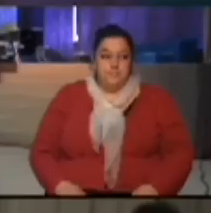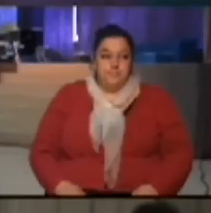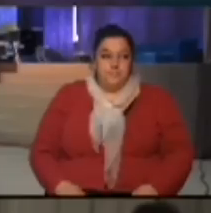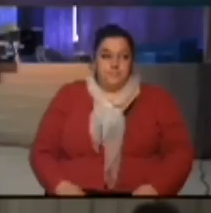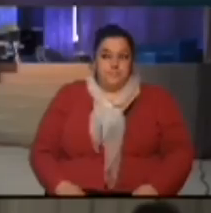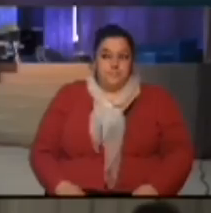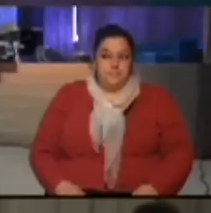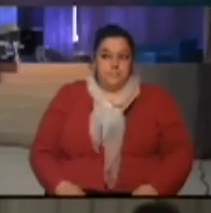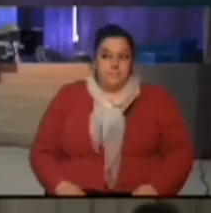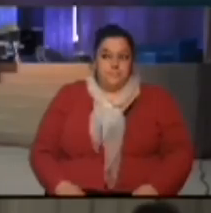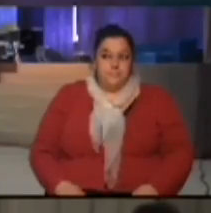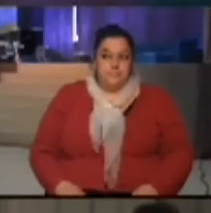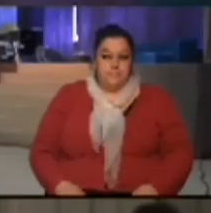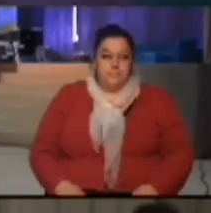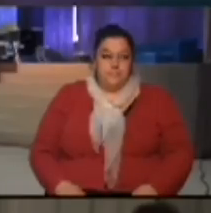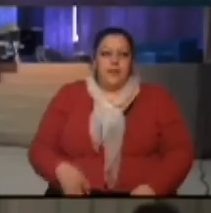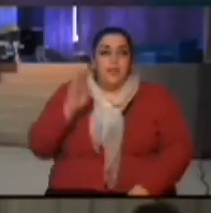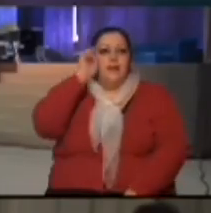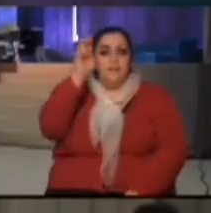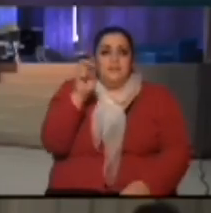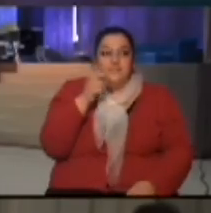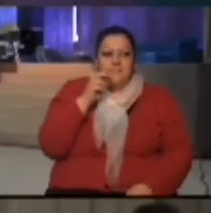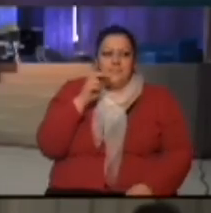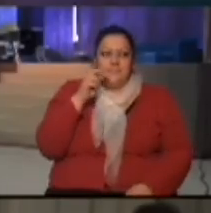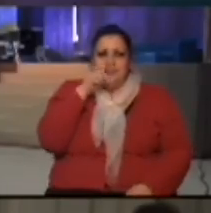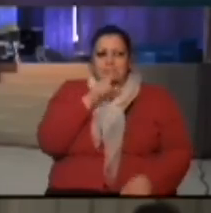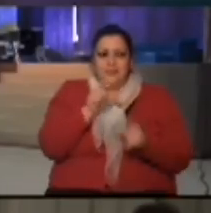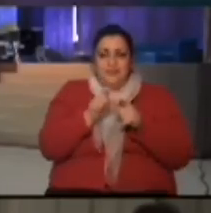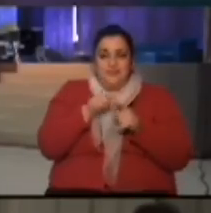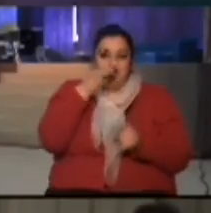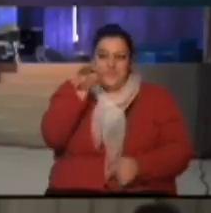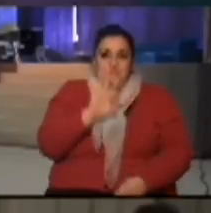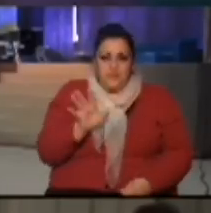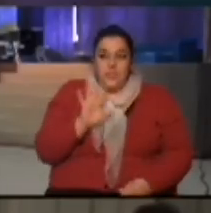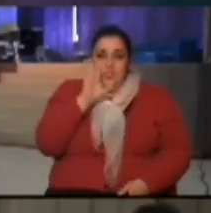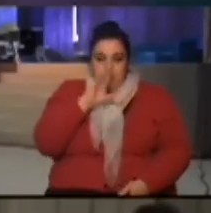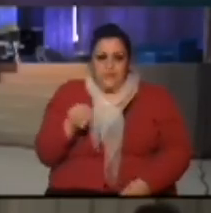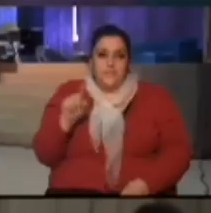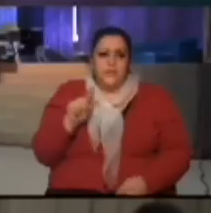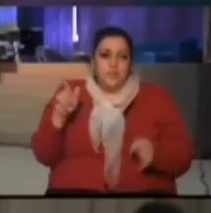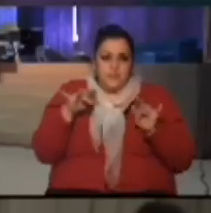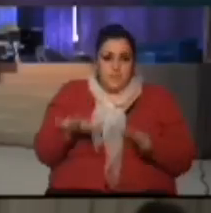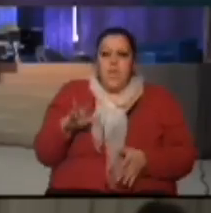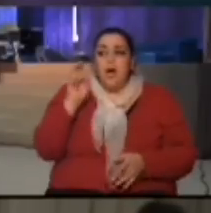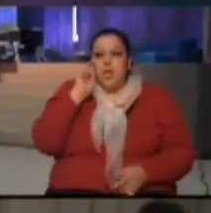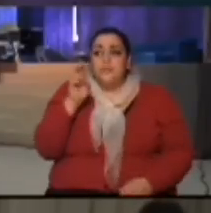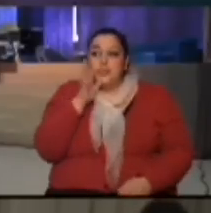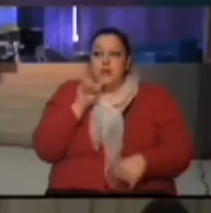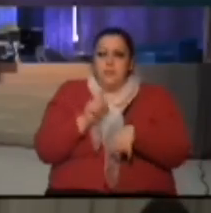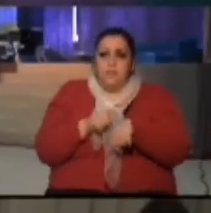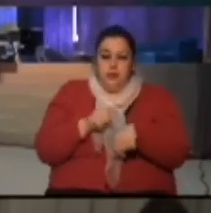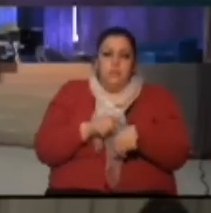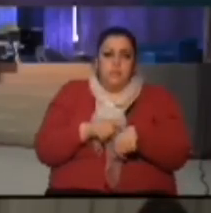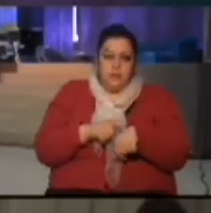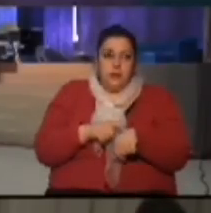չի կներես, որովհետև Աստված սխալ բան չի ասում, իսկ եթե դու ստացել ես ու կա, գուցե ժամանակ կա, որը մենք չենք հաշվի